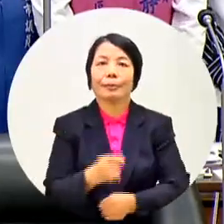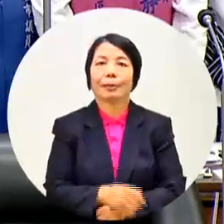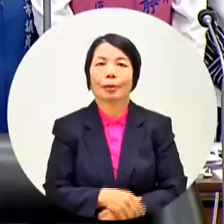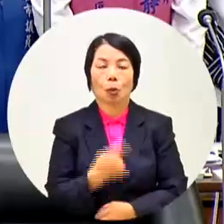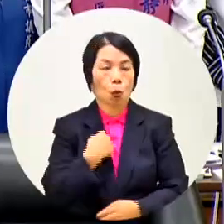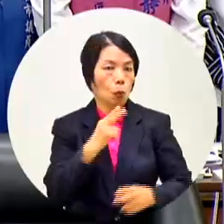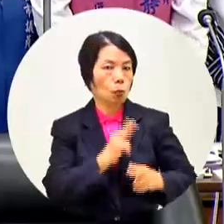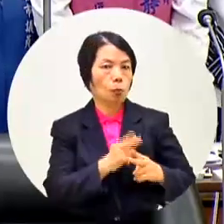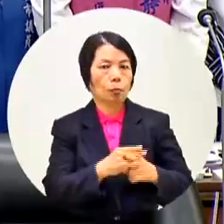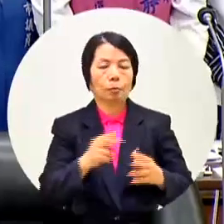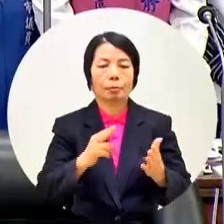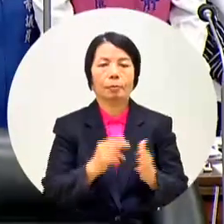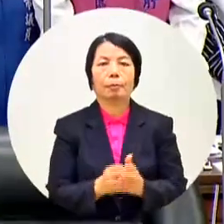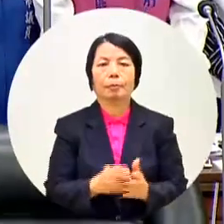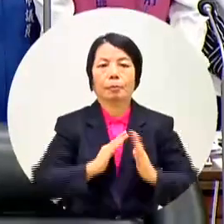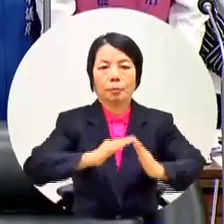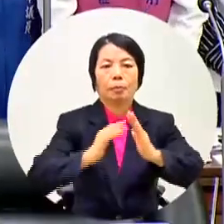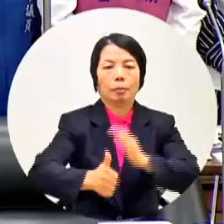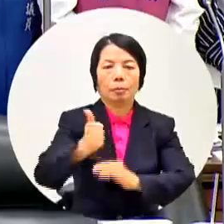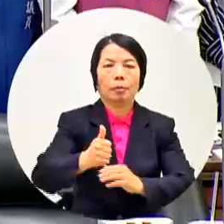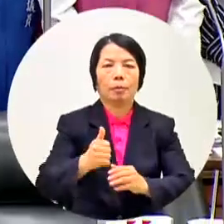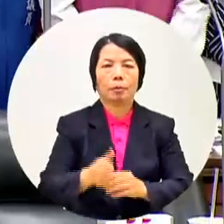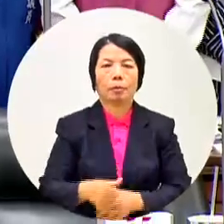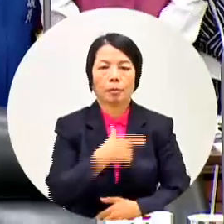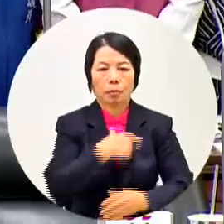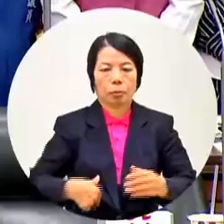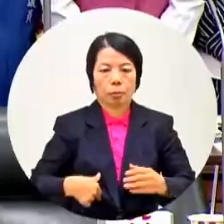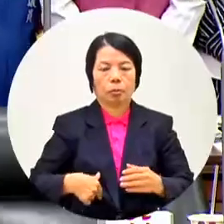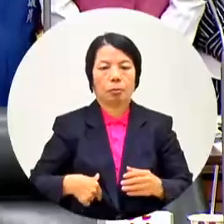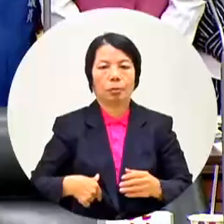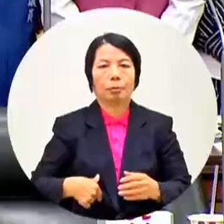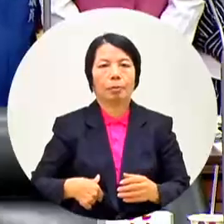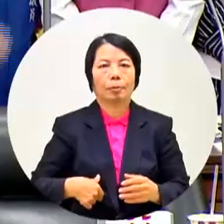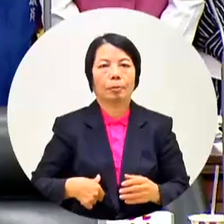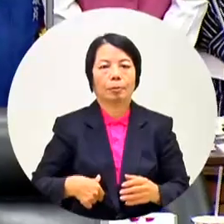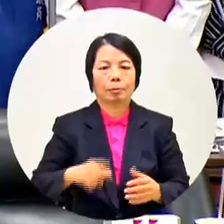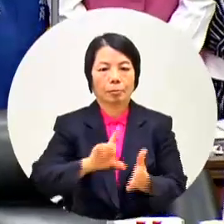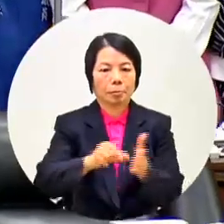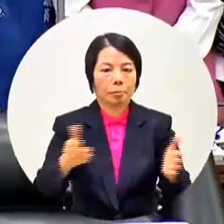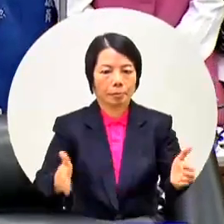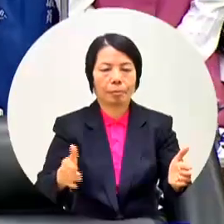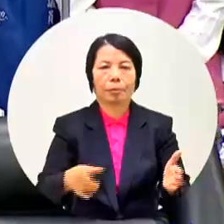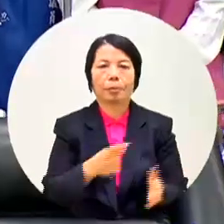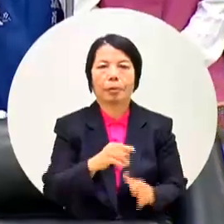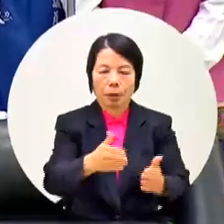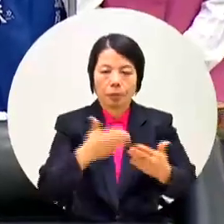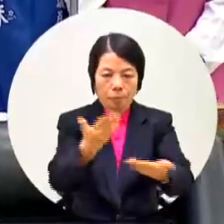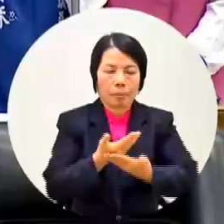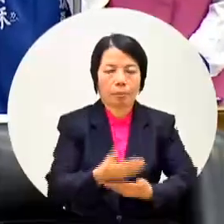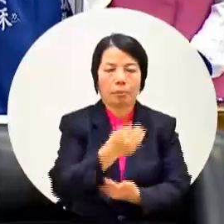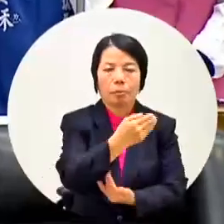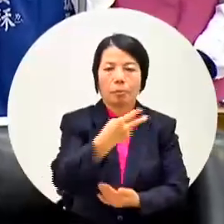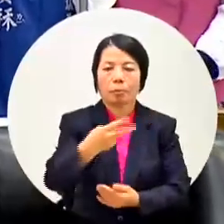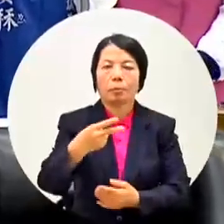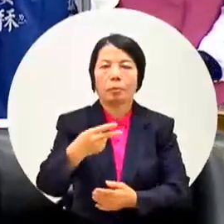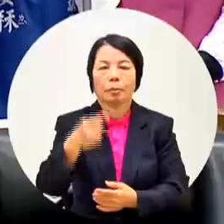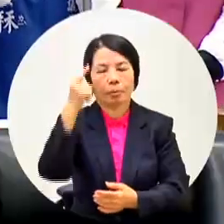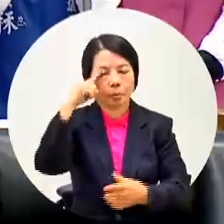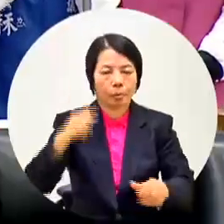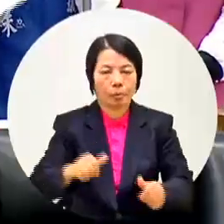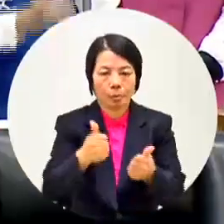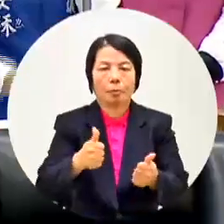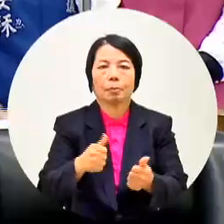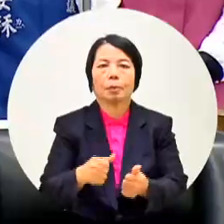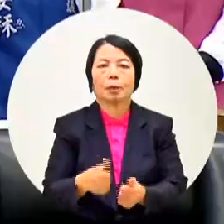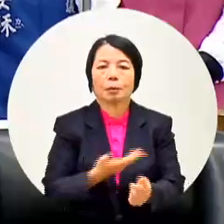就昭告高雄市民，你接受九二共识，你要让九二共识让高雄没有围